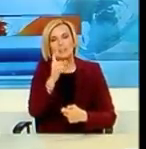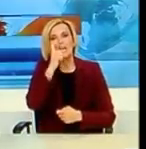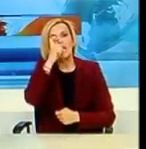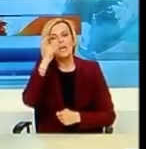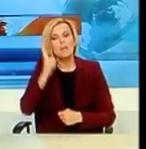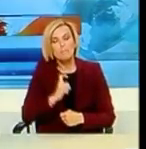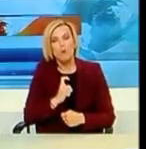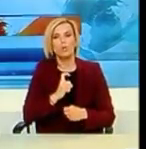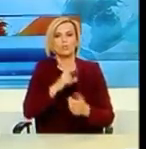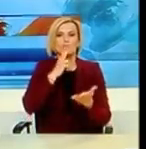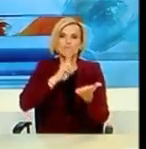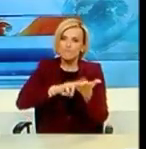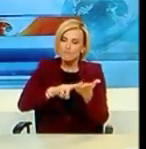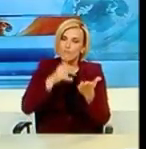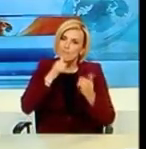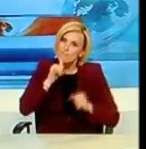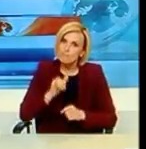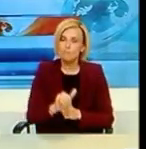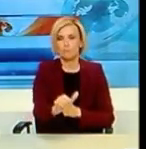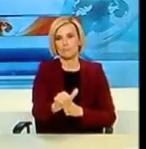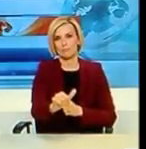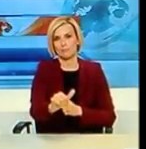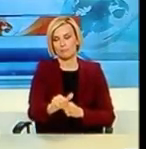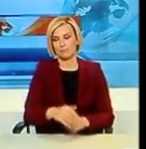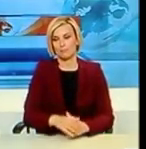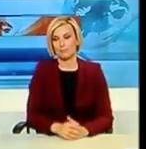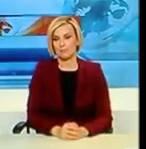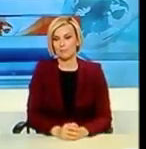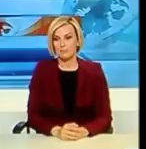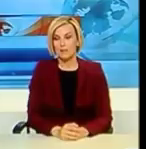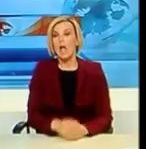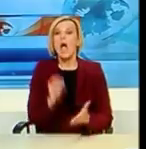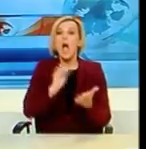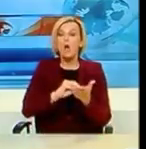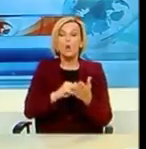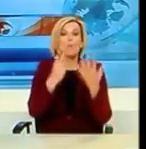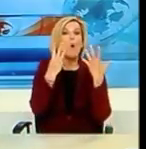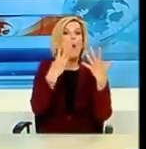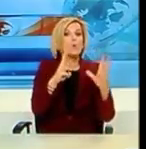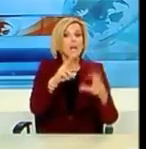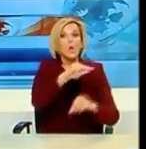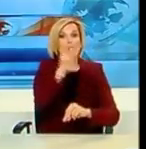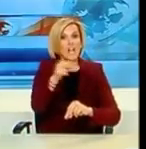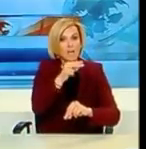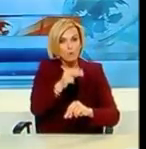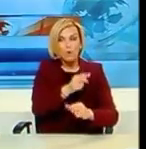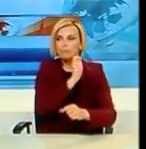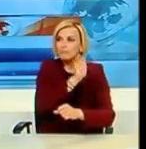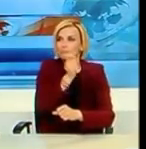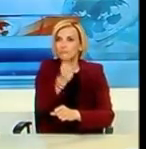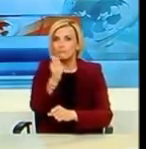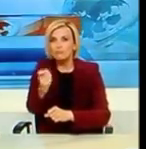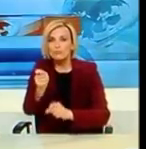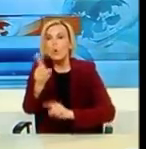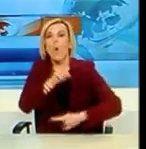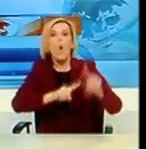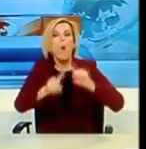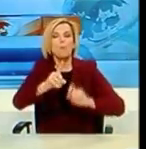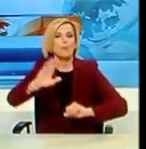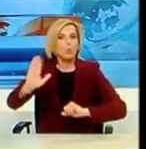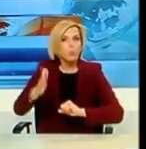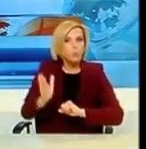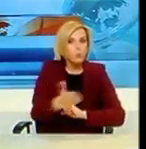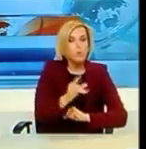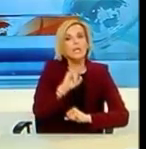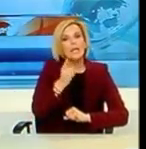καταβολής εισφορών. 800 ευρώ όμως θα λάβουν και όλοι όσοι απολύθηκαν ή εξαναγκάστηκαν σε παραίτηση